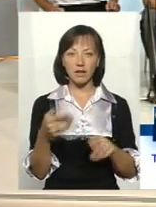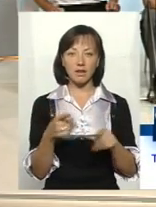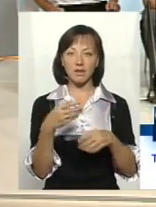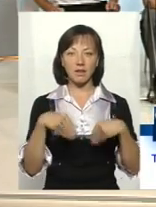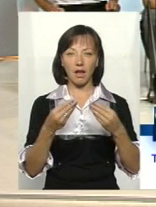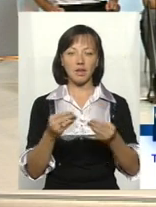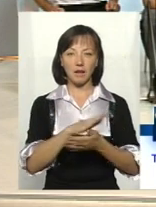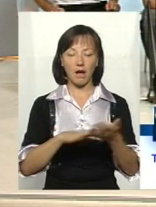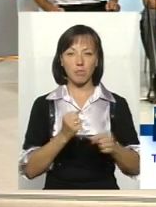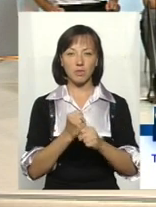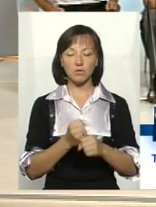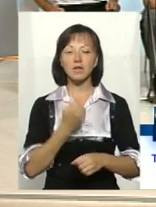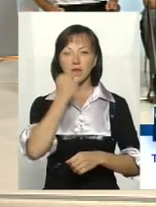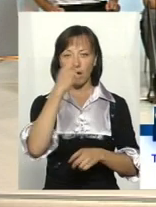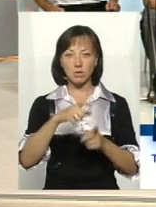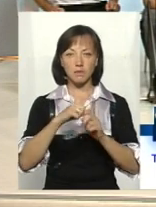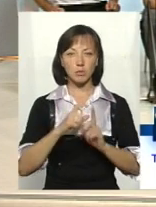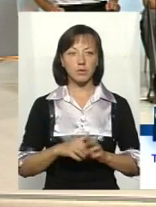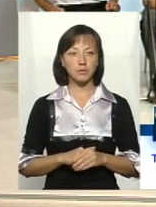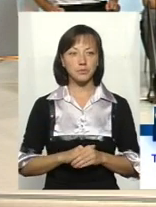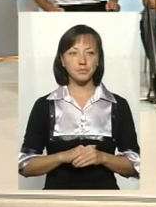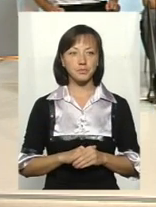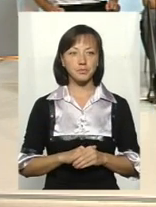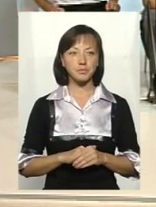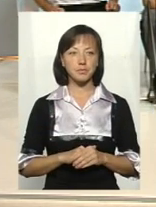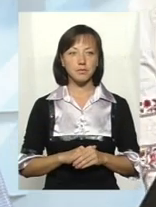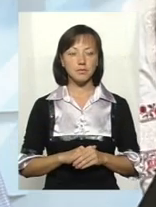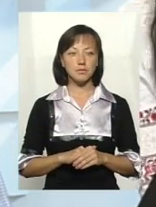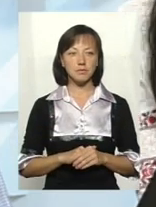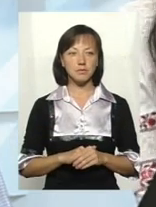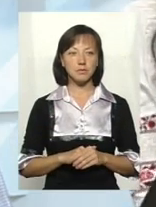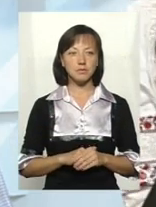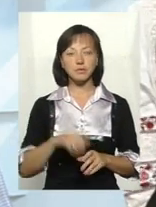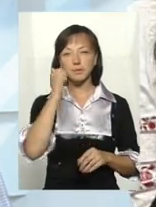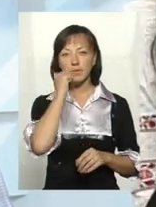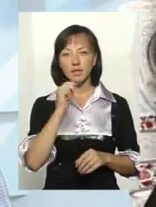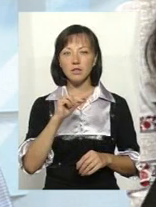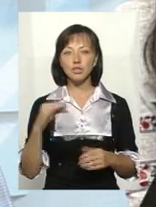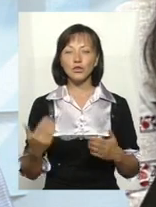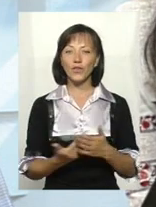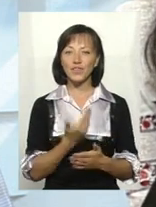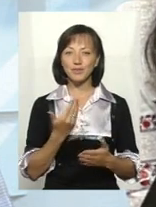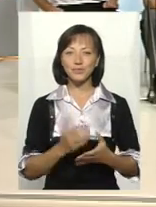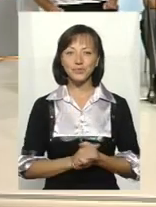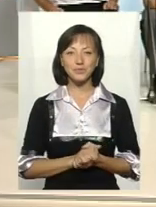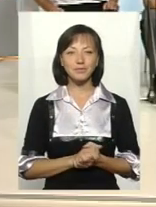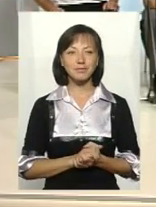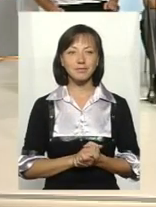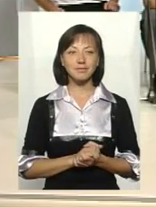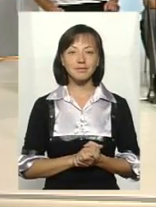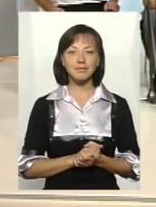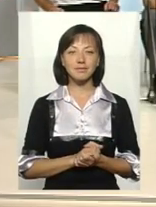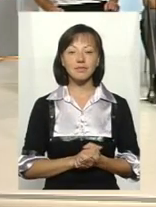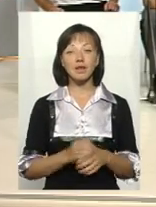працювати? Дякую за відповідь. В цьому випадку? Так, безумовно. Старі чи нові бордюки? Про що ви? В